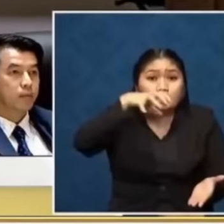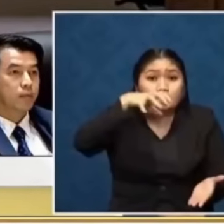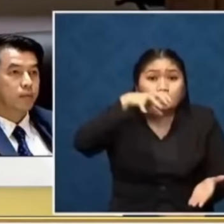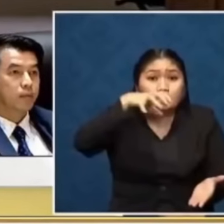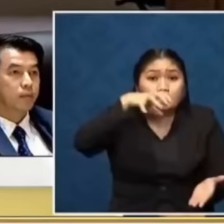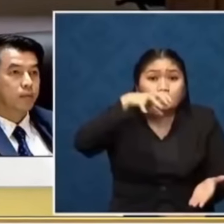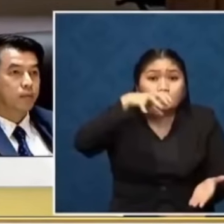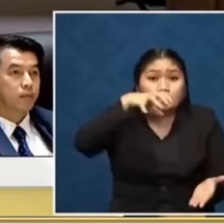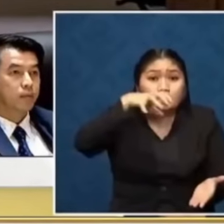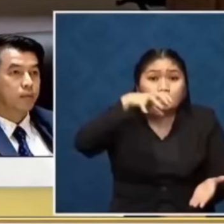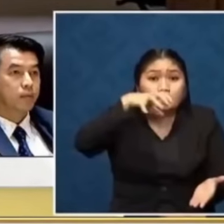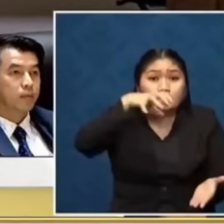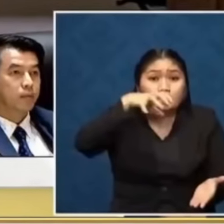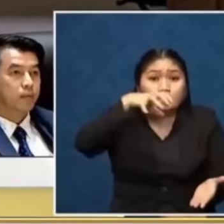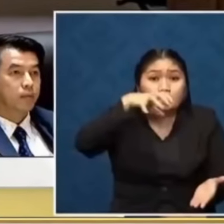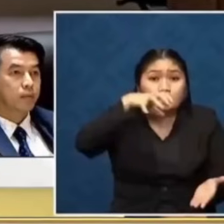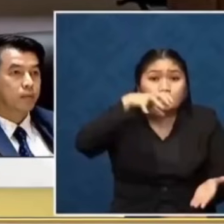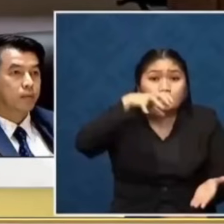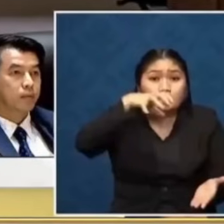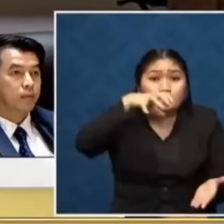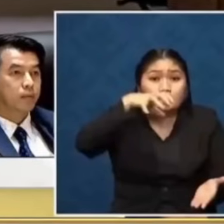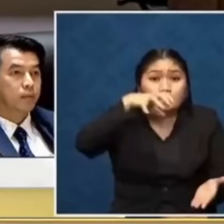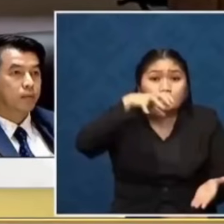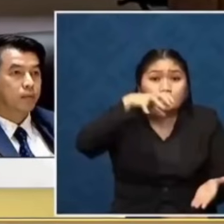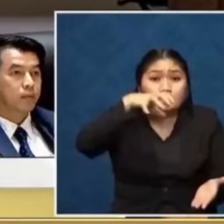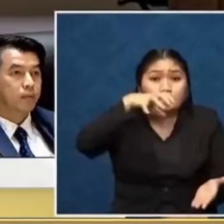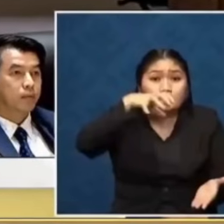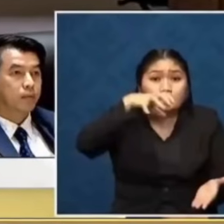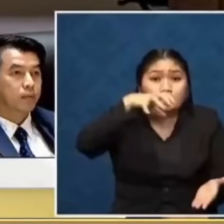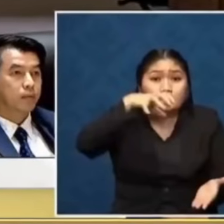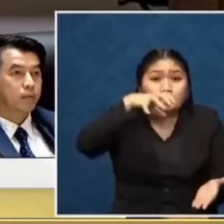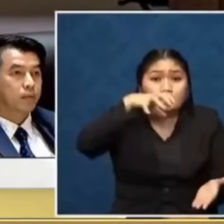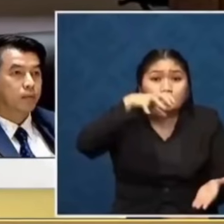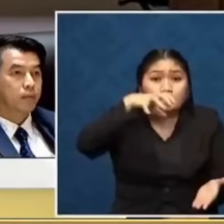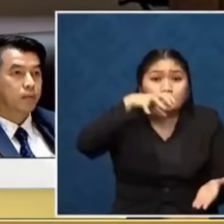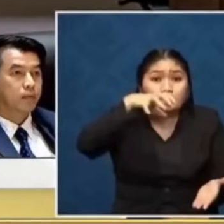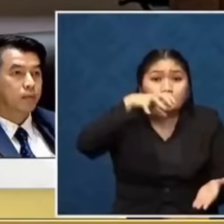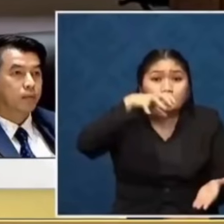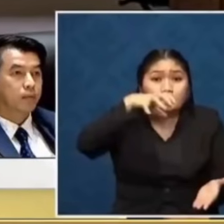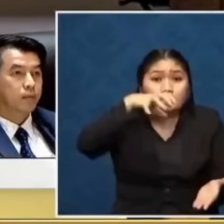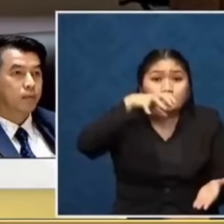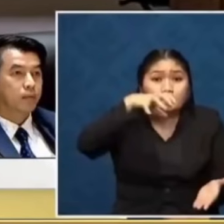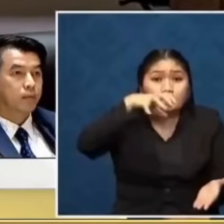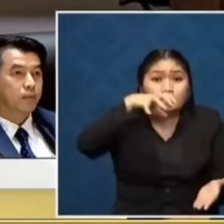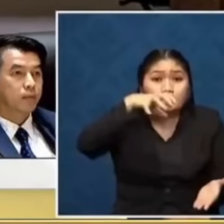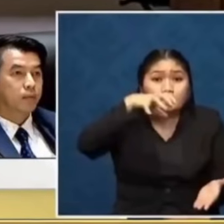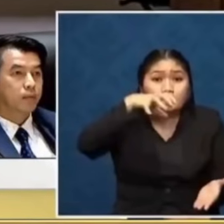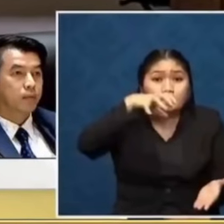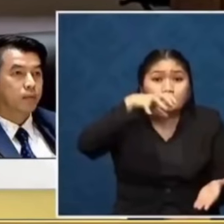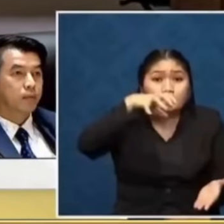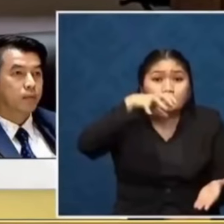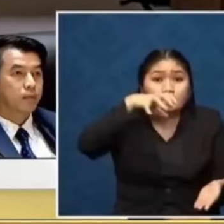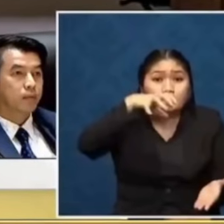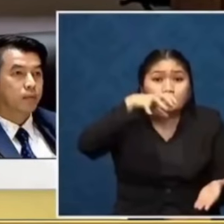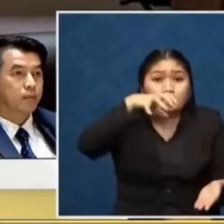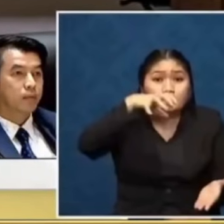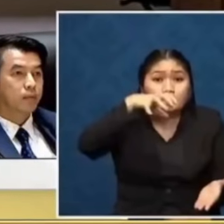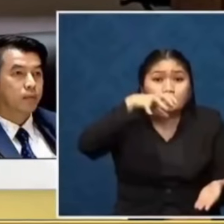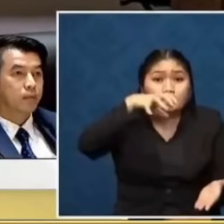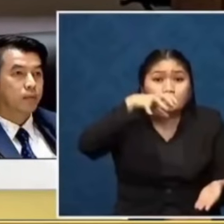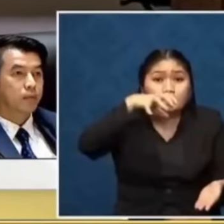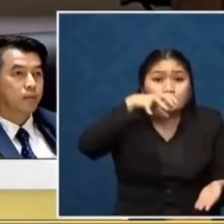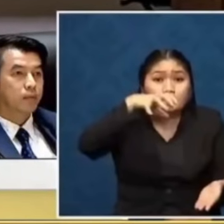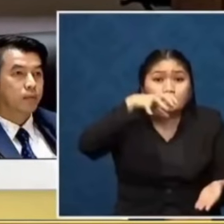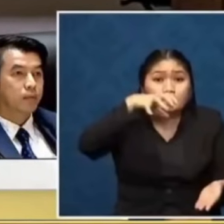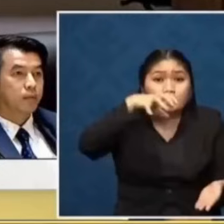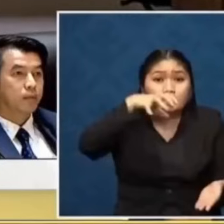ธนแล้วพิเชษก็เอียงสุดๆเอ้าไปฟังประมาณ3นาทีถึงเหตุการณ์ที่พฤ